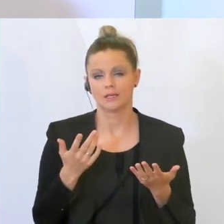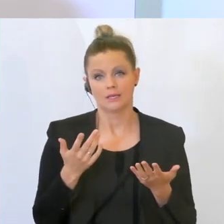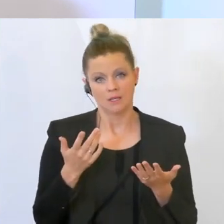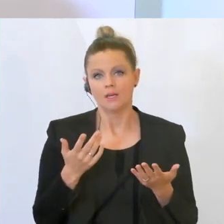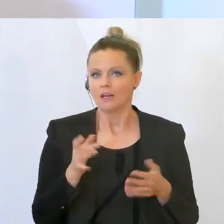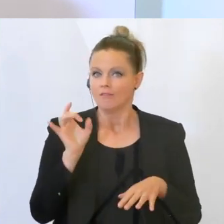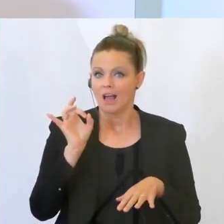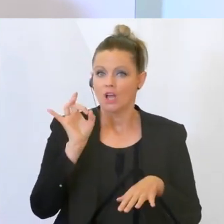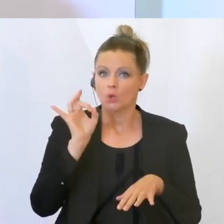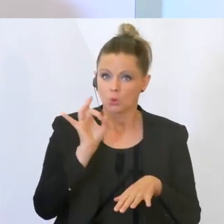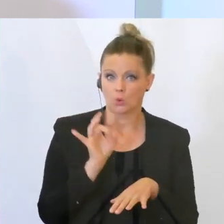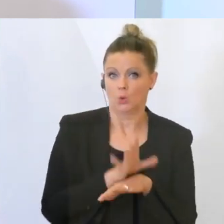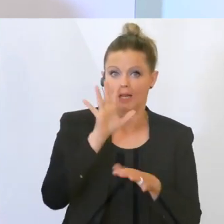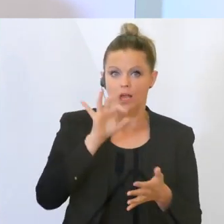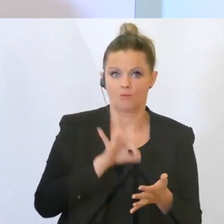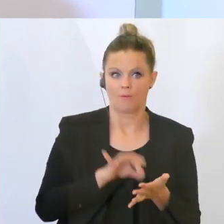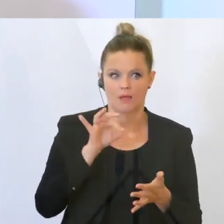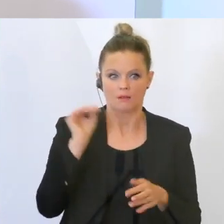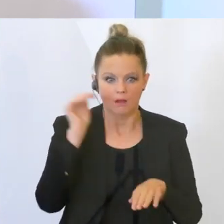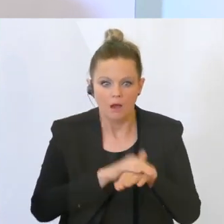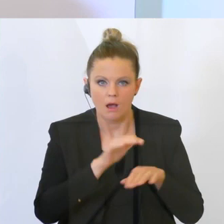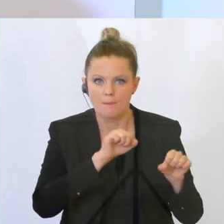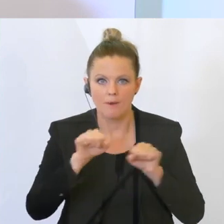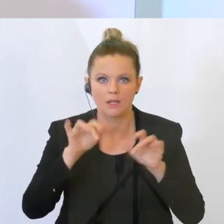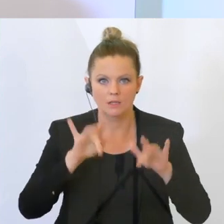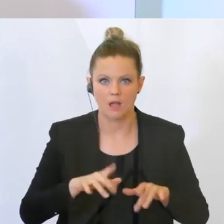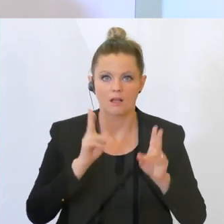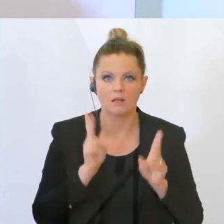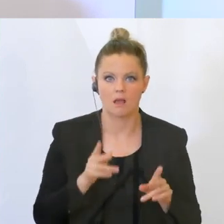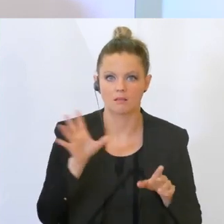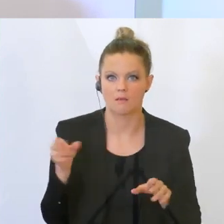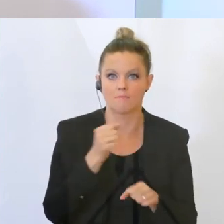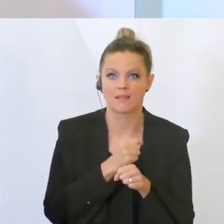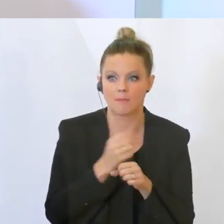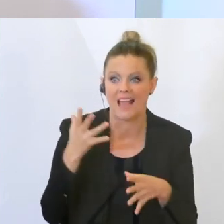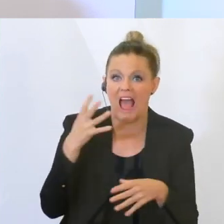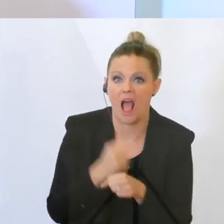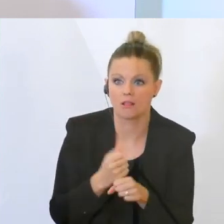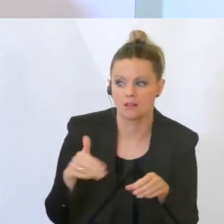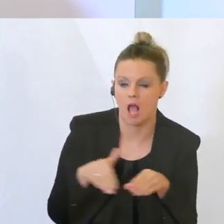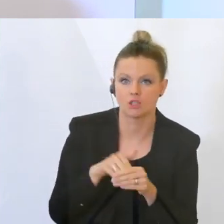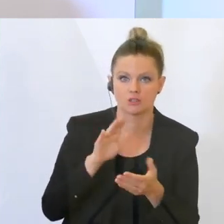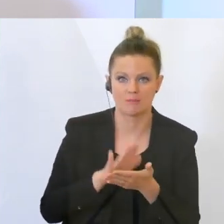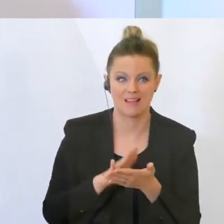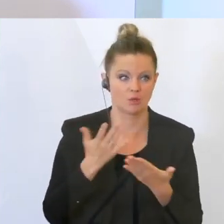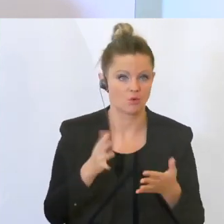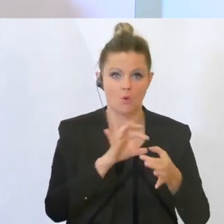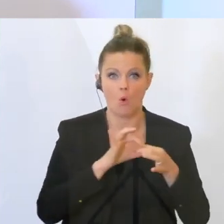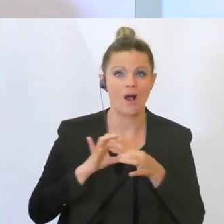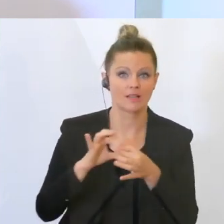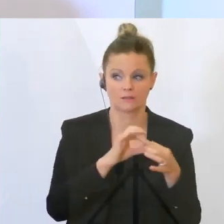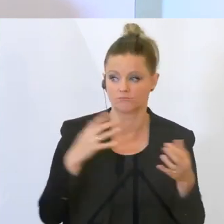ein glücklicher Moment war, als wir die Möglichkeit erkannt haben, unsere Mitarbeiter zu halten. Und ich denke, das ist in einer Organisation,